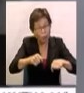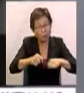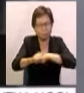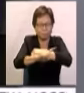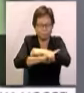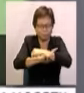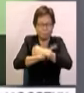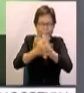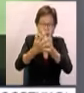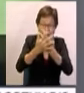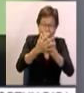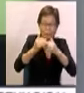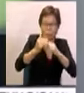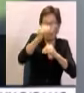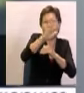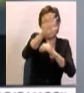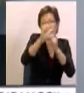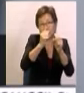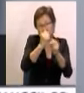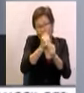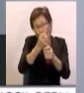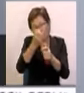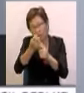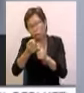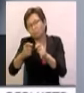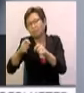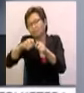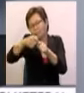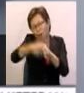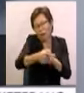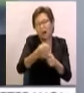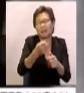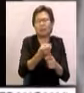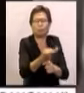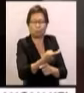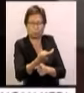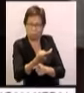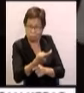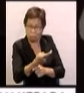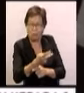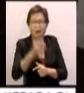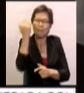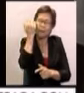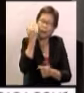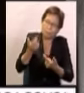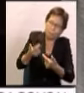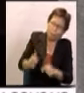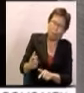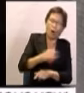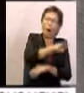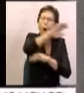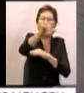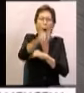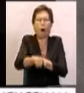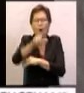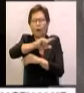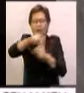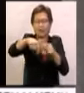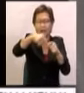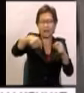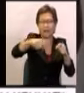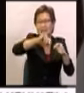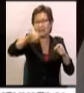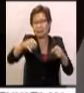dikenakan hukuman penjara maksimum 5 tahun atau denda atau kedua-duanya. Mahkamah membenarkan kesemua tertuduh diikat